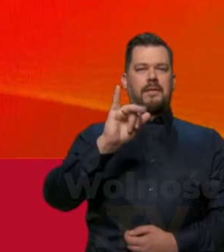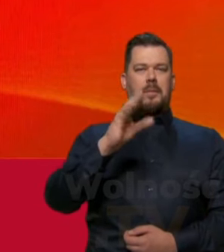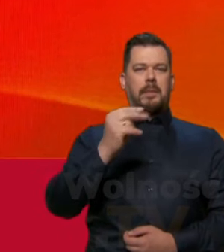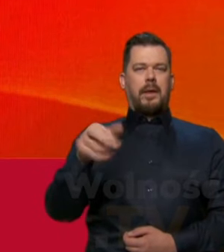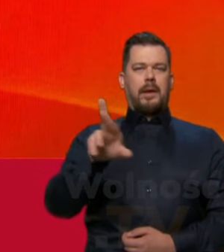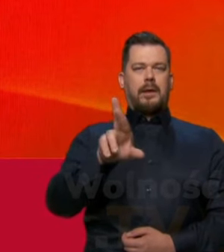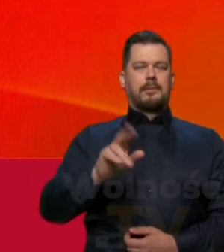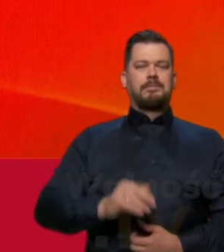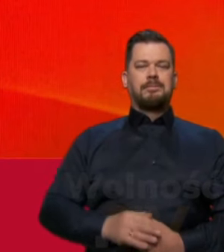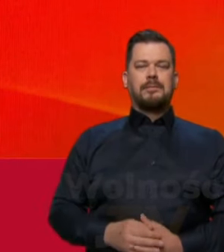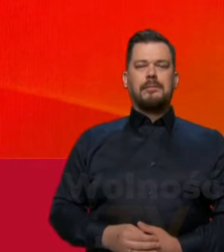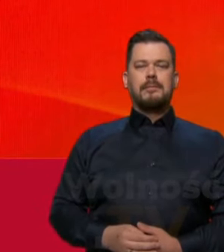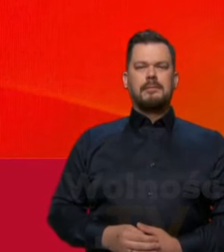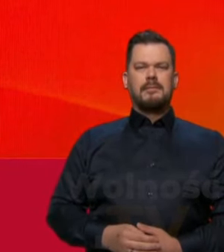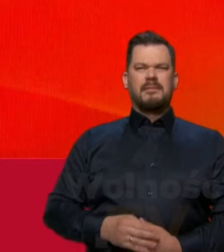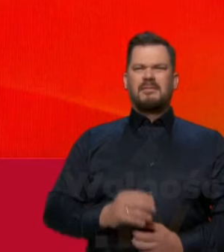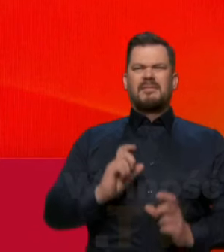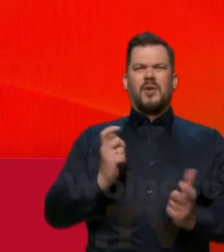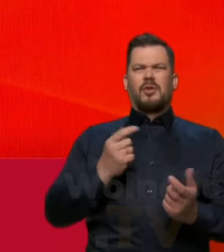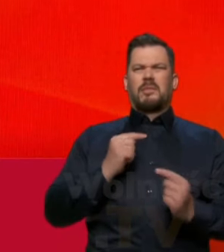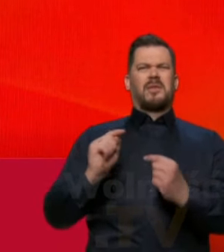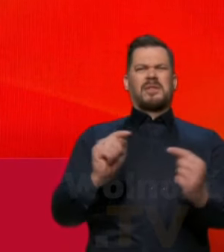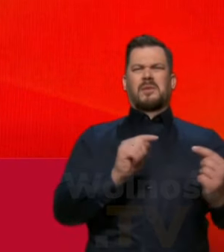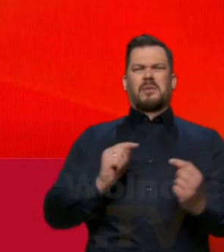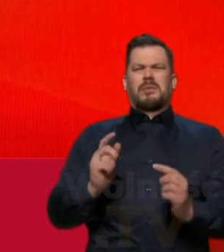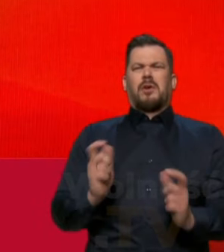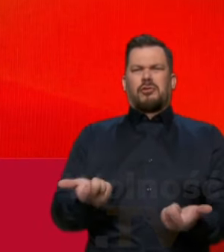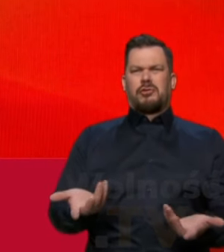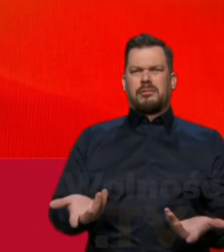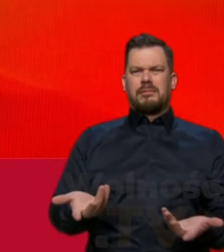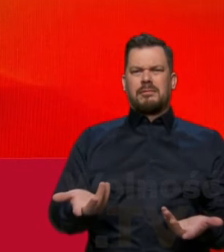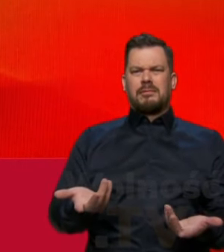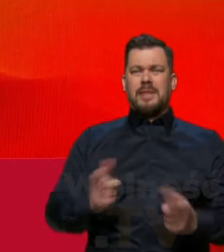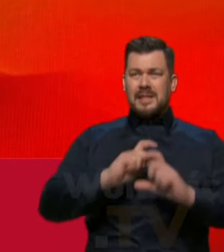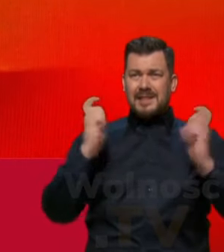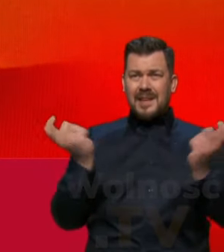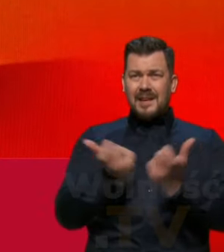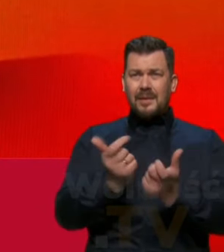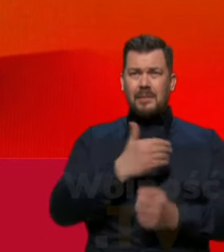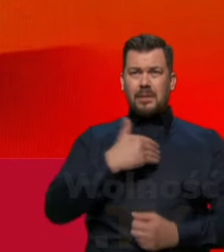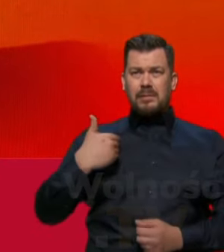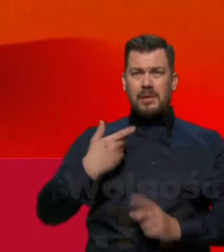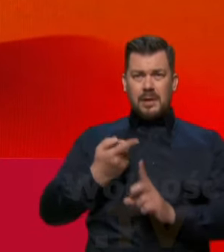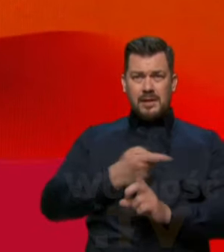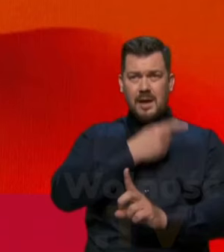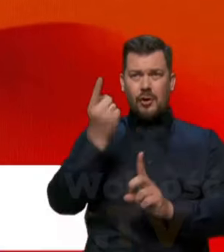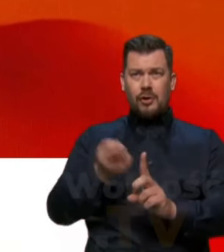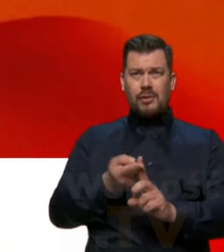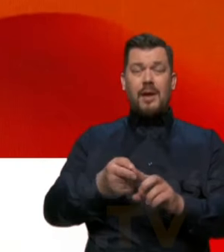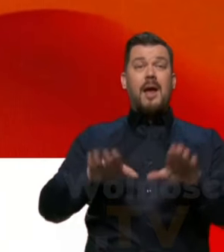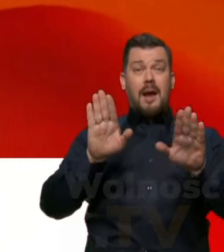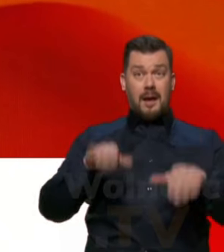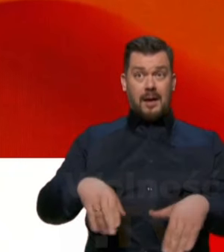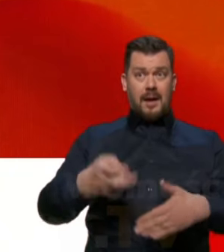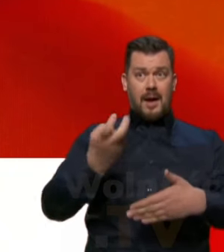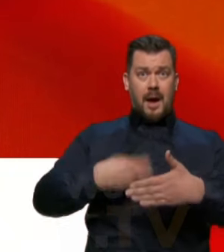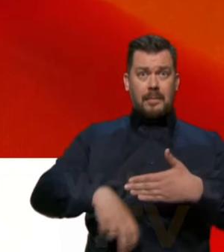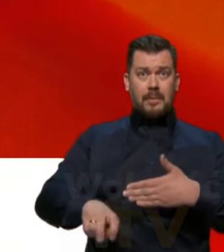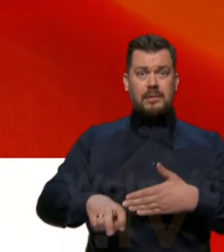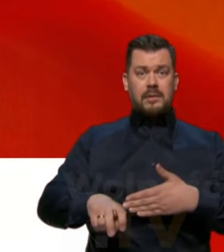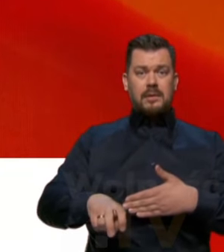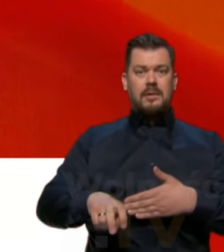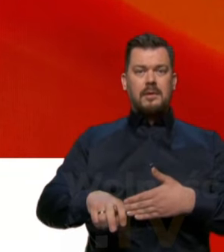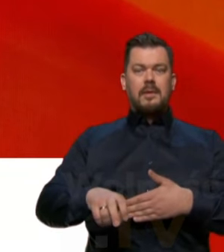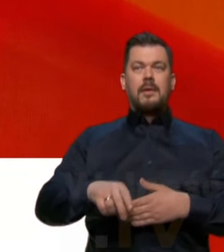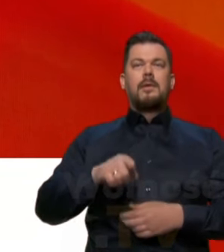pytanie. O czym my tutaj mówimy? W całej Polsce rocznie legalnych zabiegów